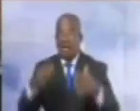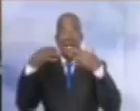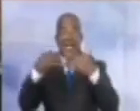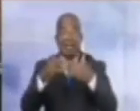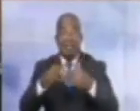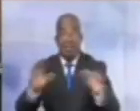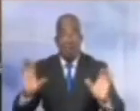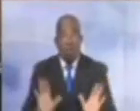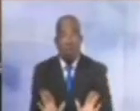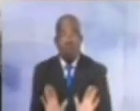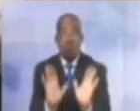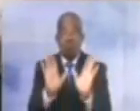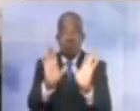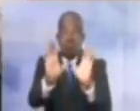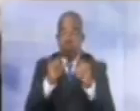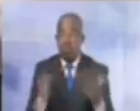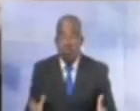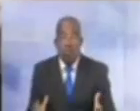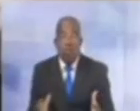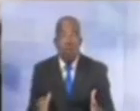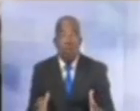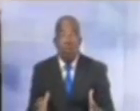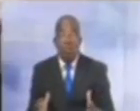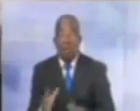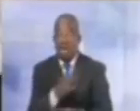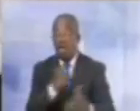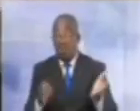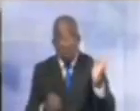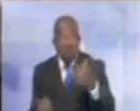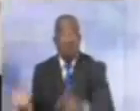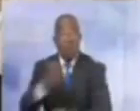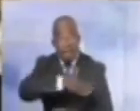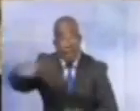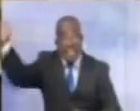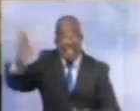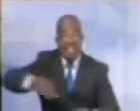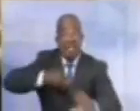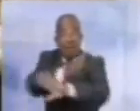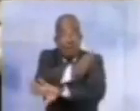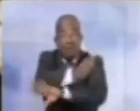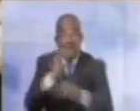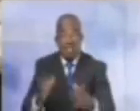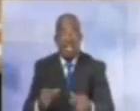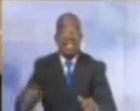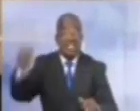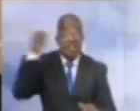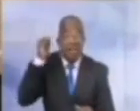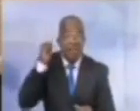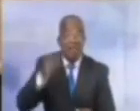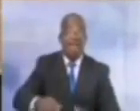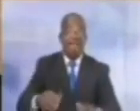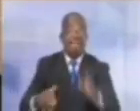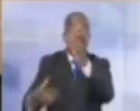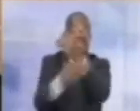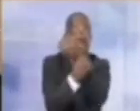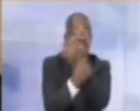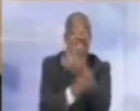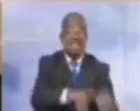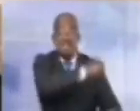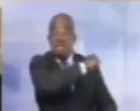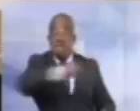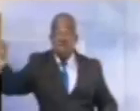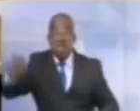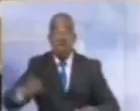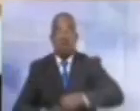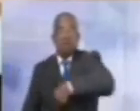l'espace et éviter ainsi une opération de dégarpissement forcé. La nouvelle gare d'Abidjan, qui verra bientôt le jour sur l'ancien site de la